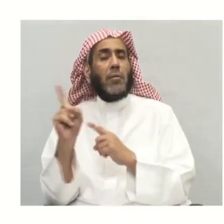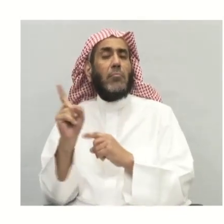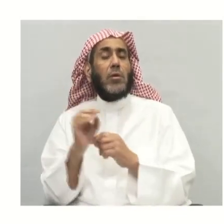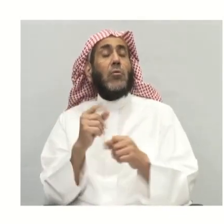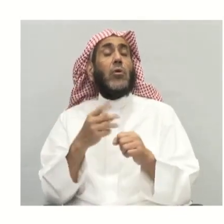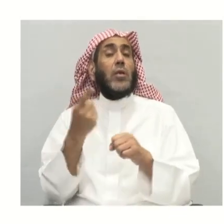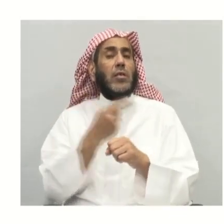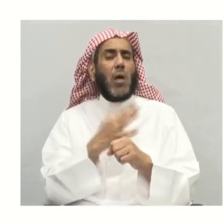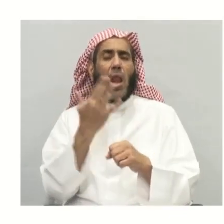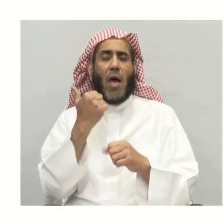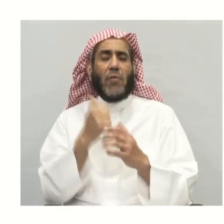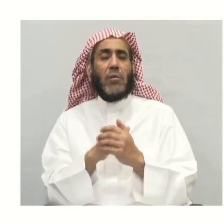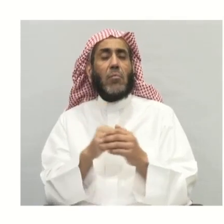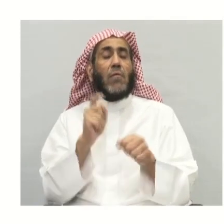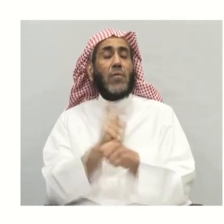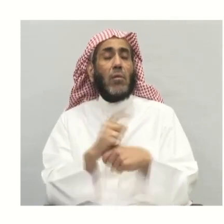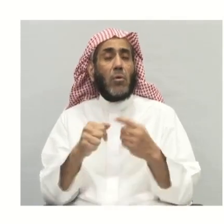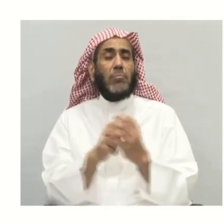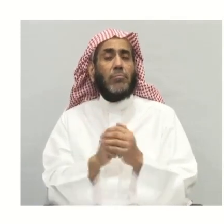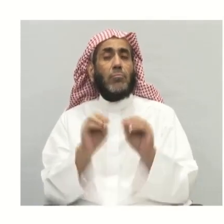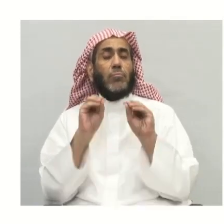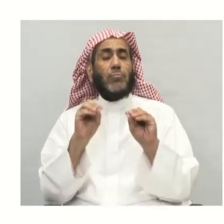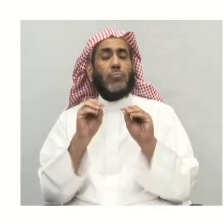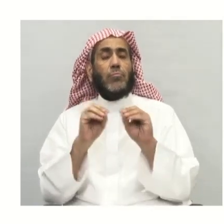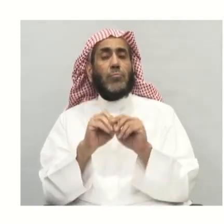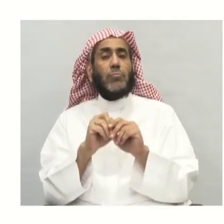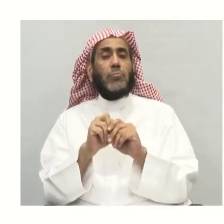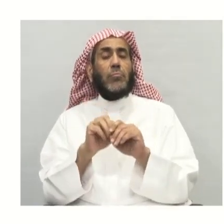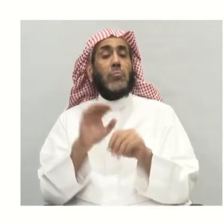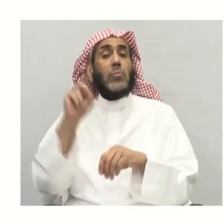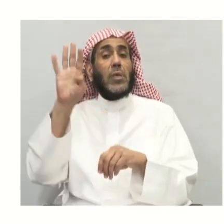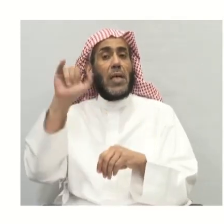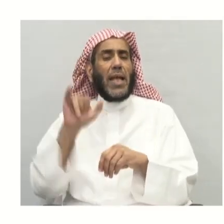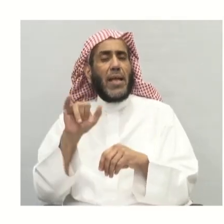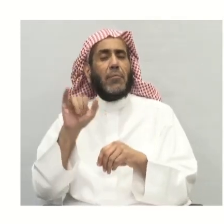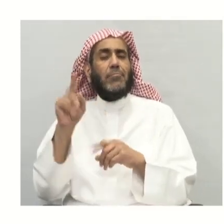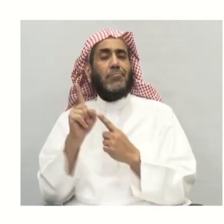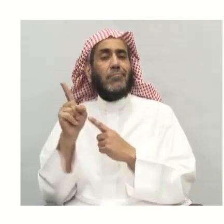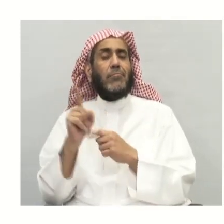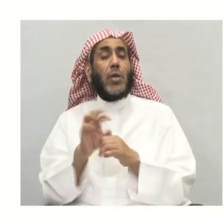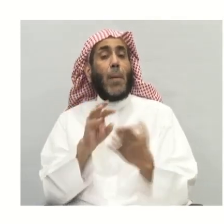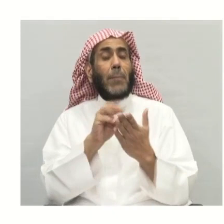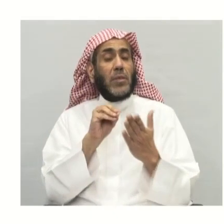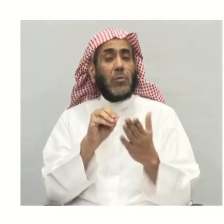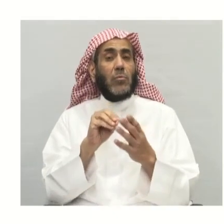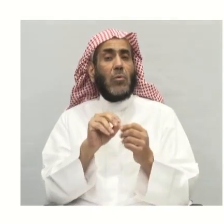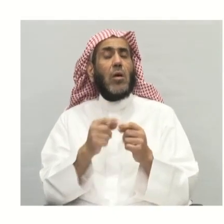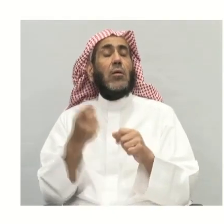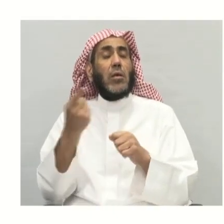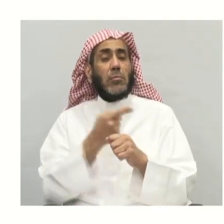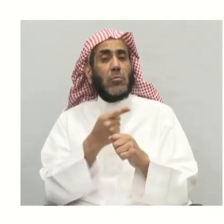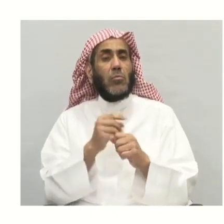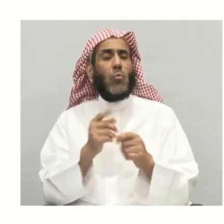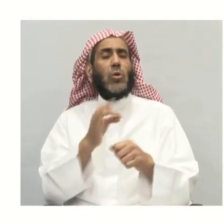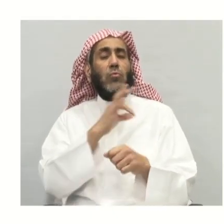انها ناصبه نافيه للفعل المضارع ودرسنا كذلك كي ايضا وقلنا انها مصدريه ناصبه